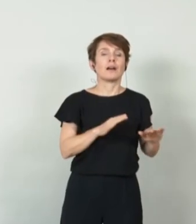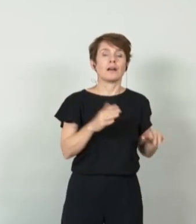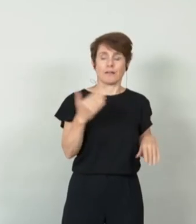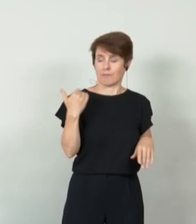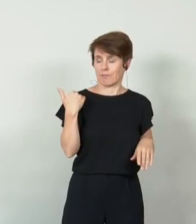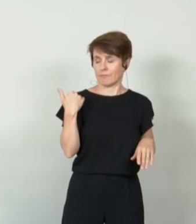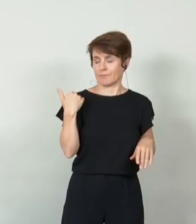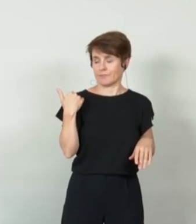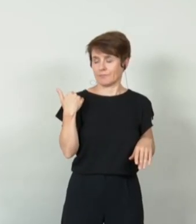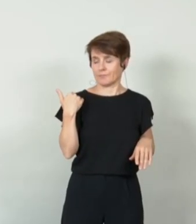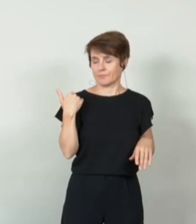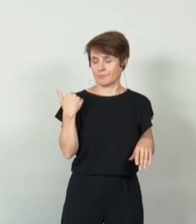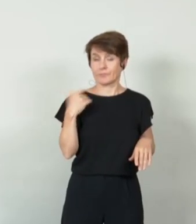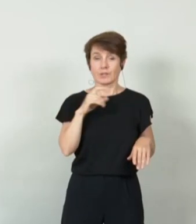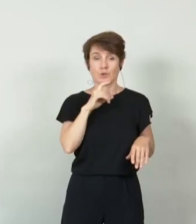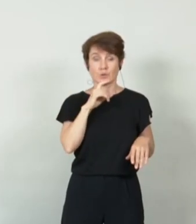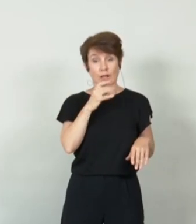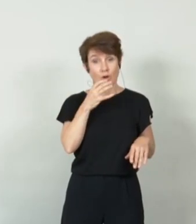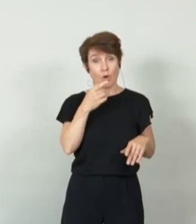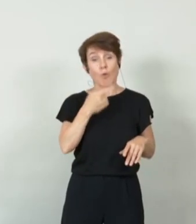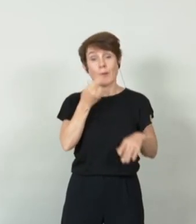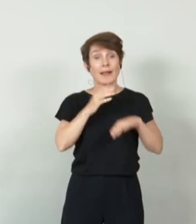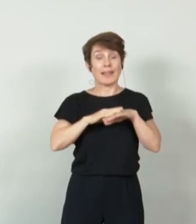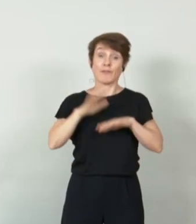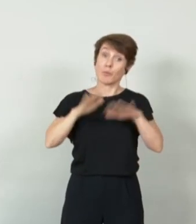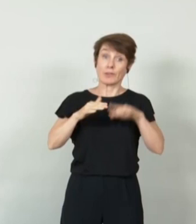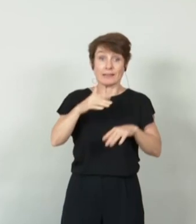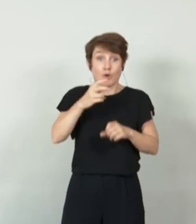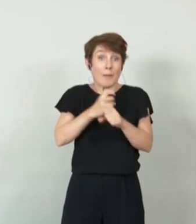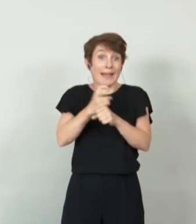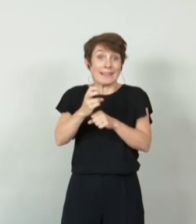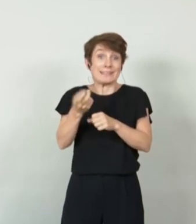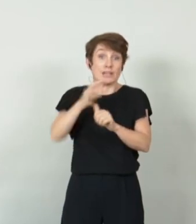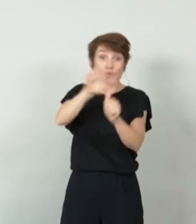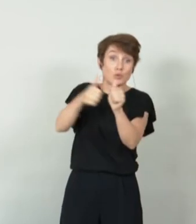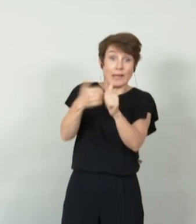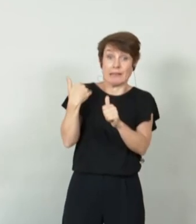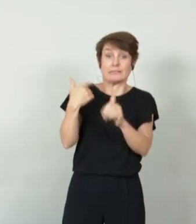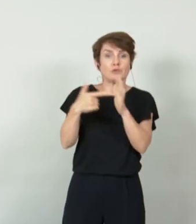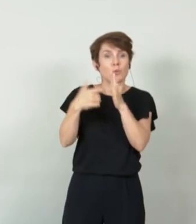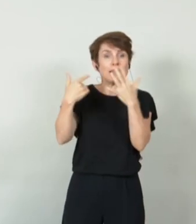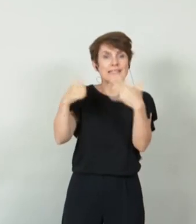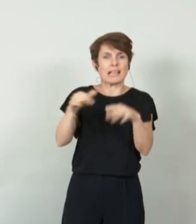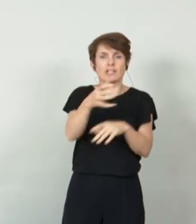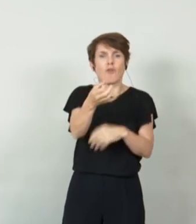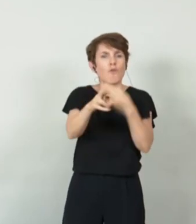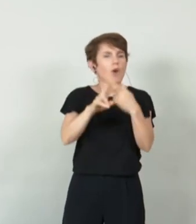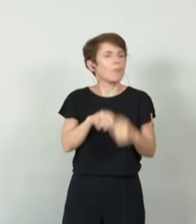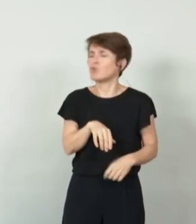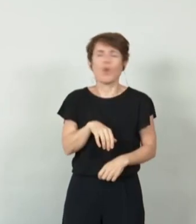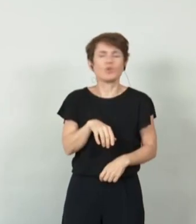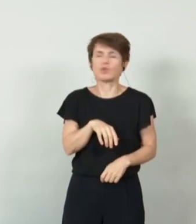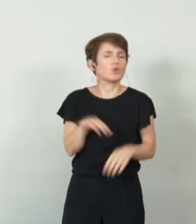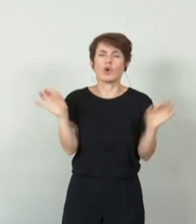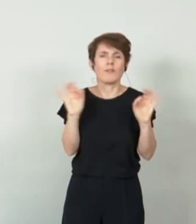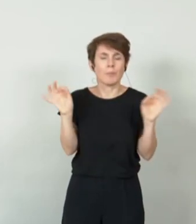évoquait la mise sous tutelle en 2016 il y avait jamais de menace de mise sous tutelle monsieur frisson il y a